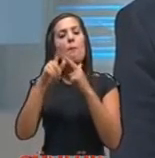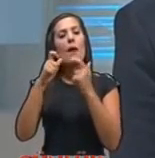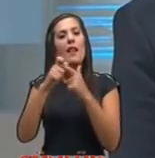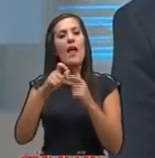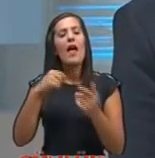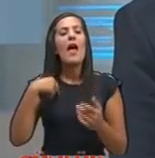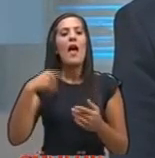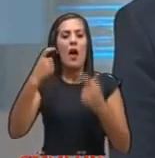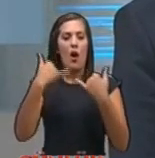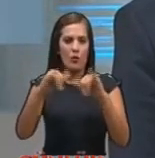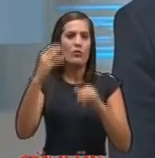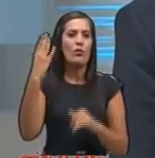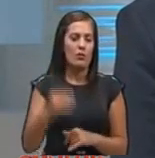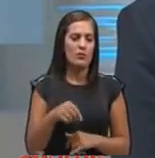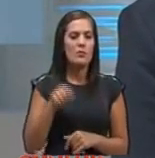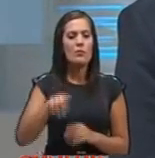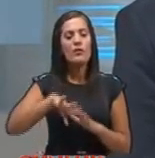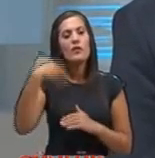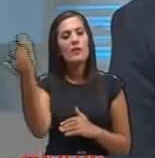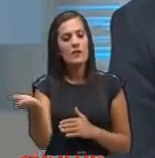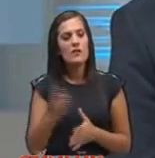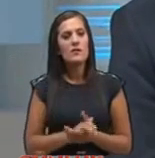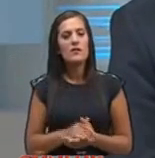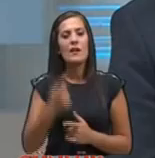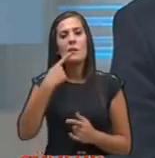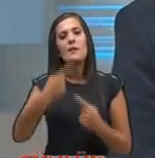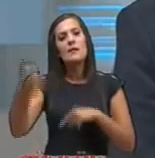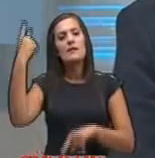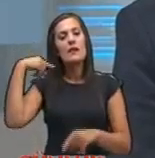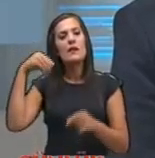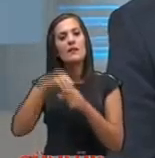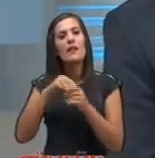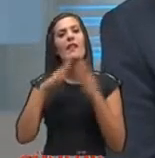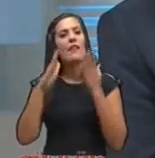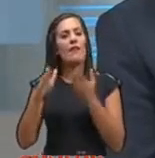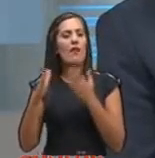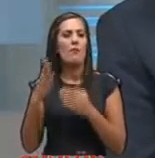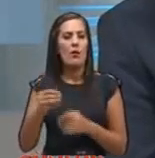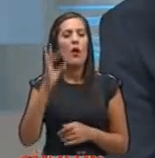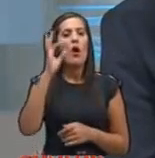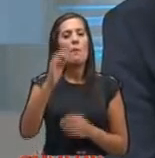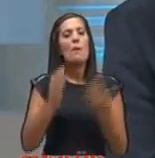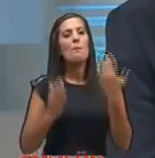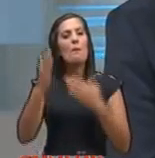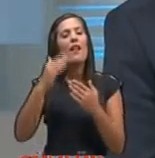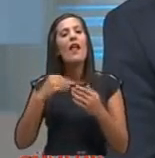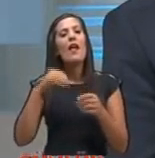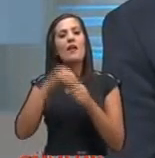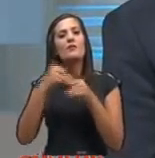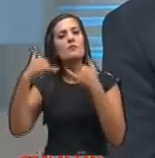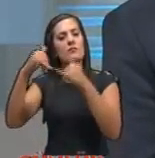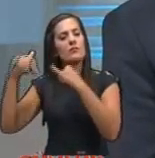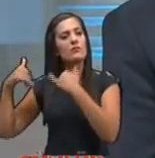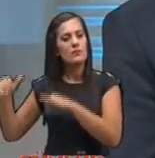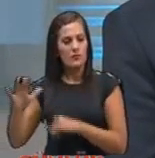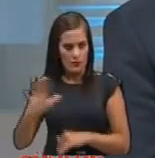sahneleyecek. Bunun dışında geçen yıldan devam eden opera ve bale eserlerimiz